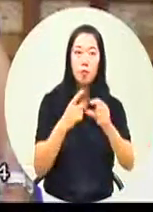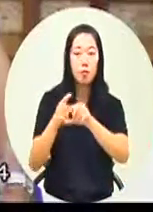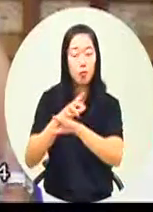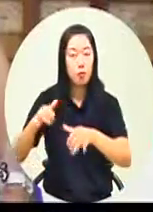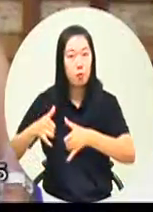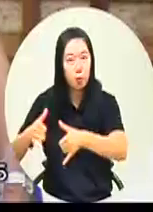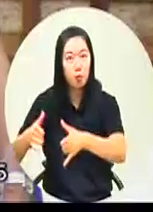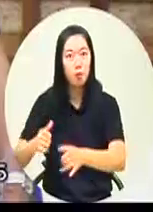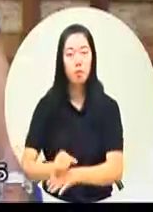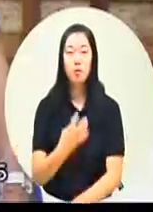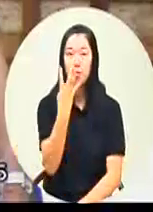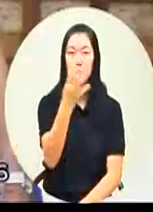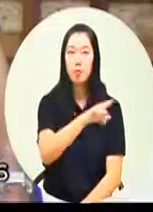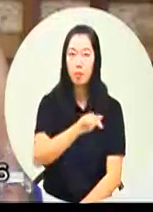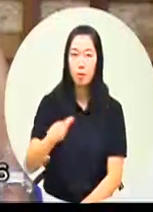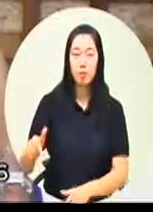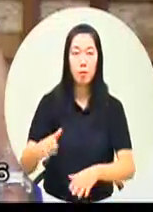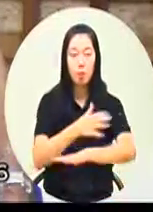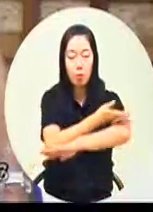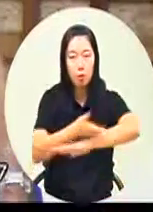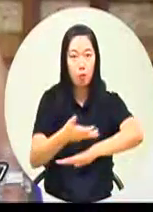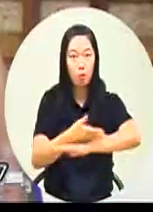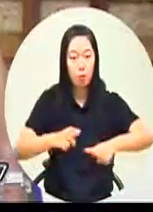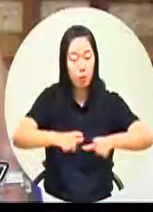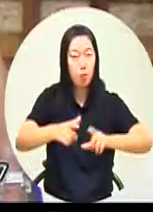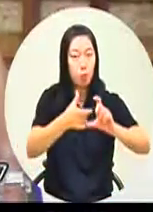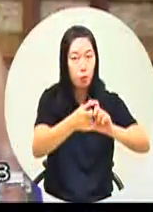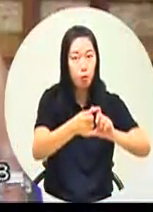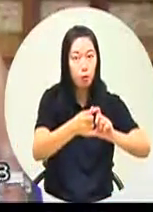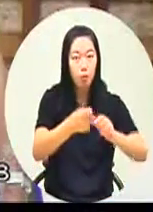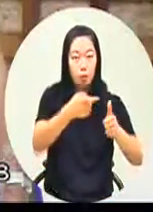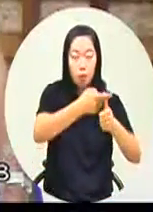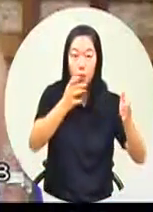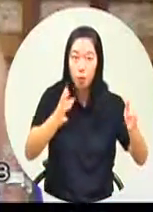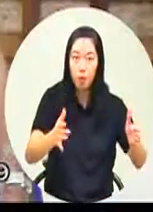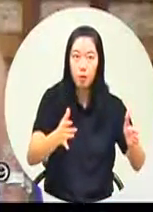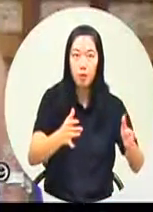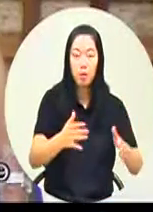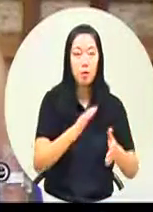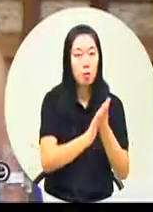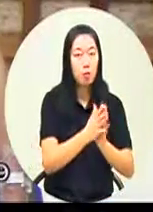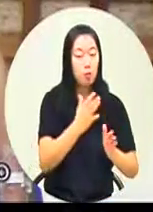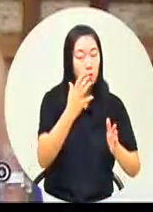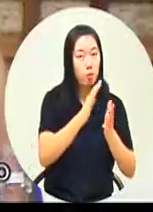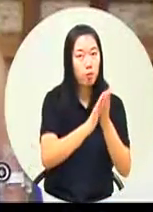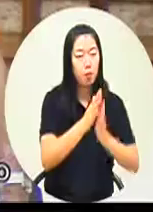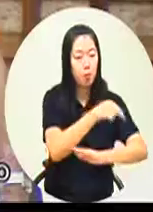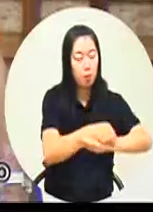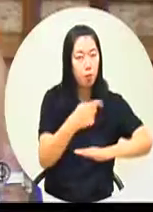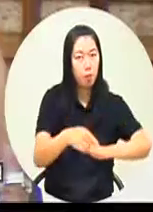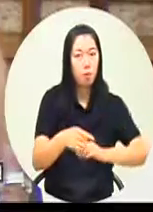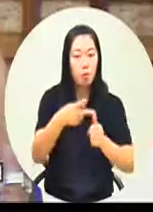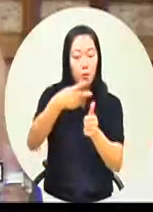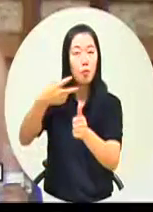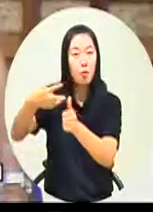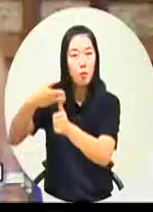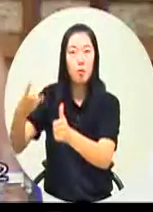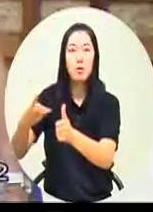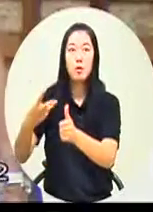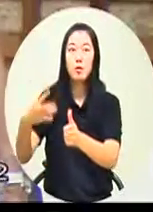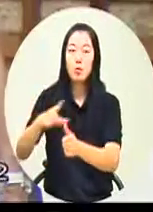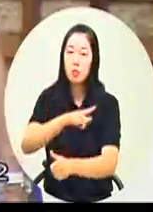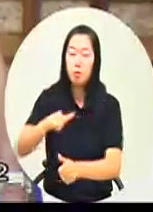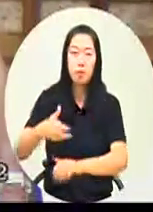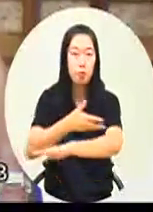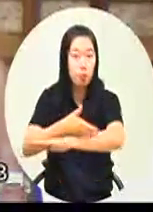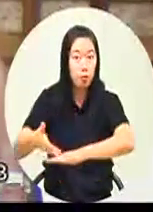四个物流园区，一期的现在在重划，二三期都是他们的物流园区，将来佮要用咱的